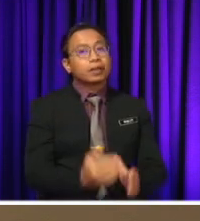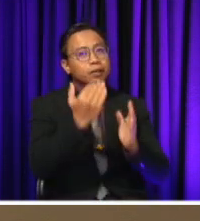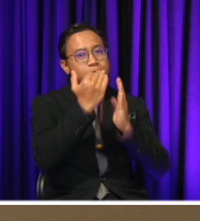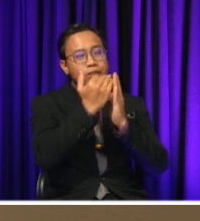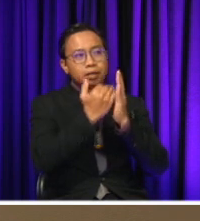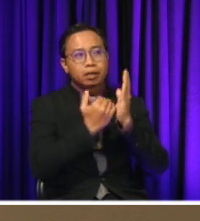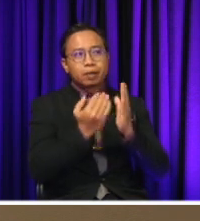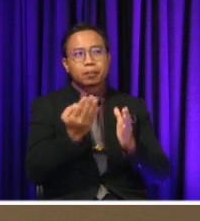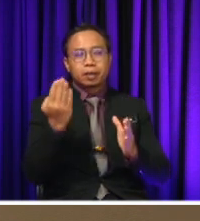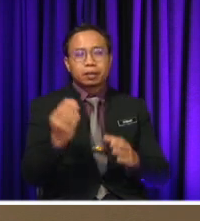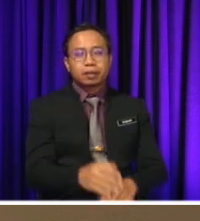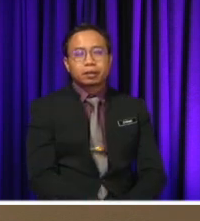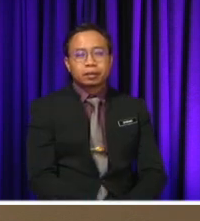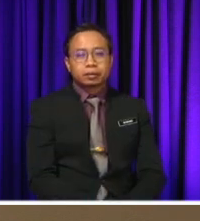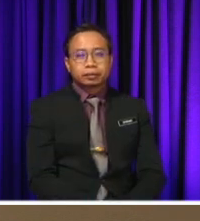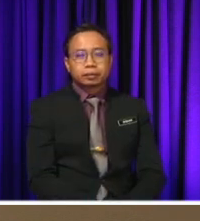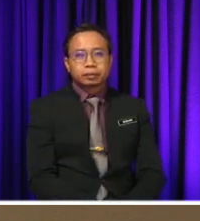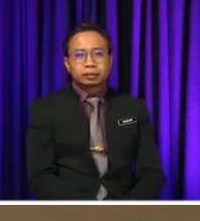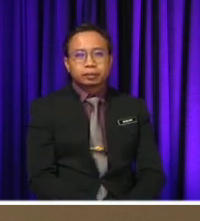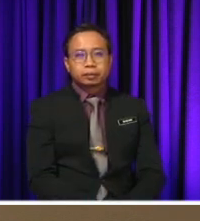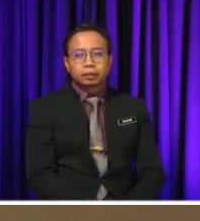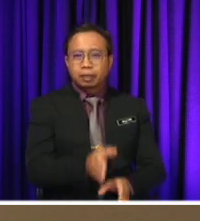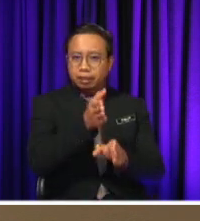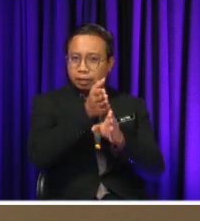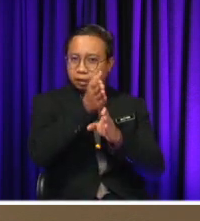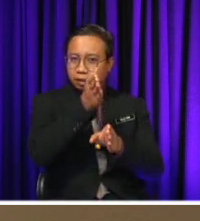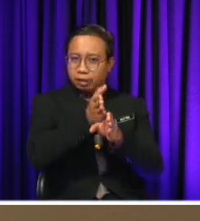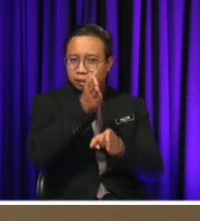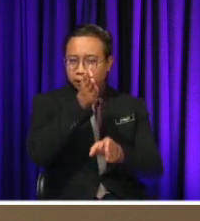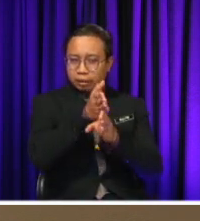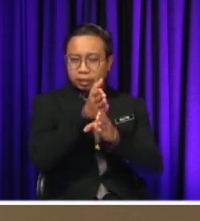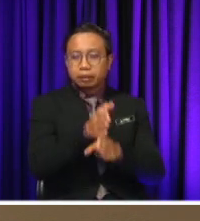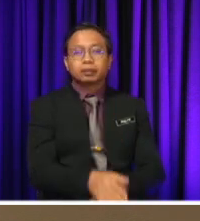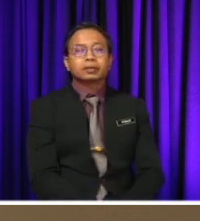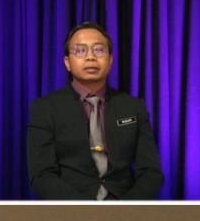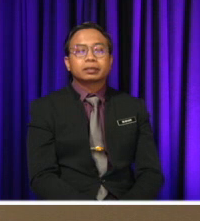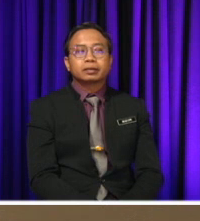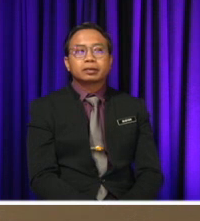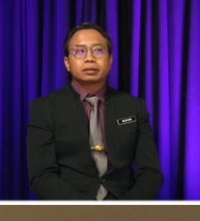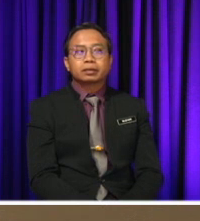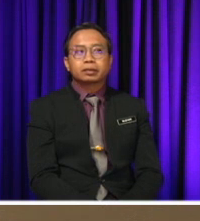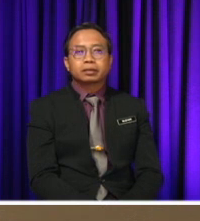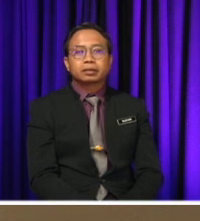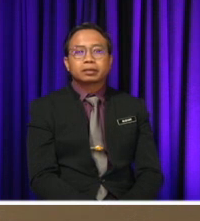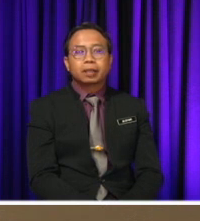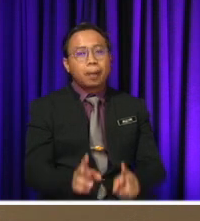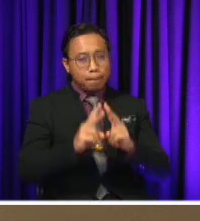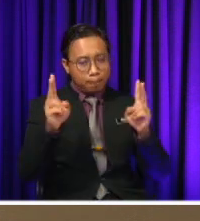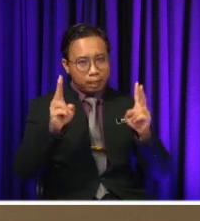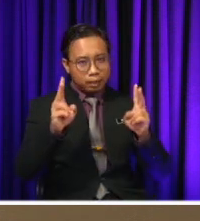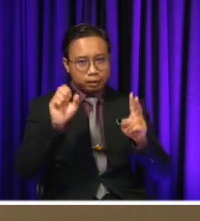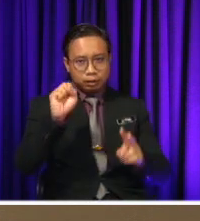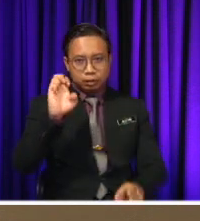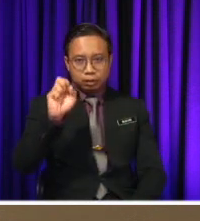yang pertama dibagikan saya dinding Oke dinding dinding yang paling sesuai yang kita